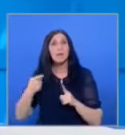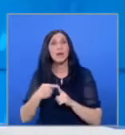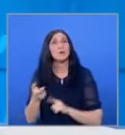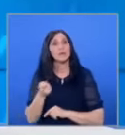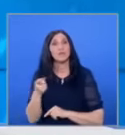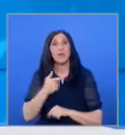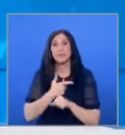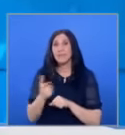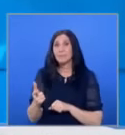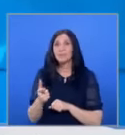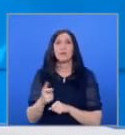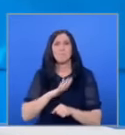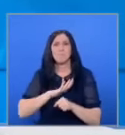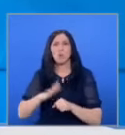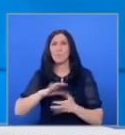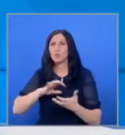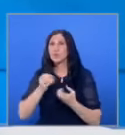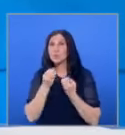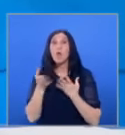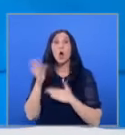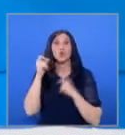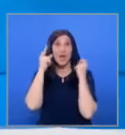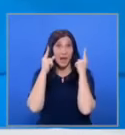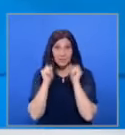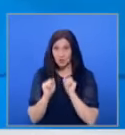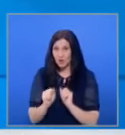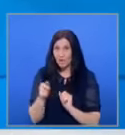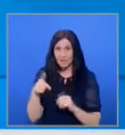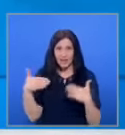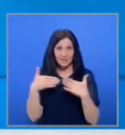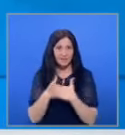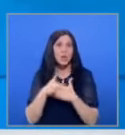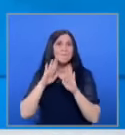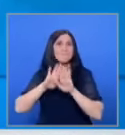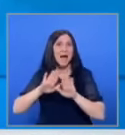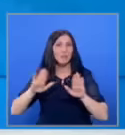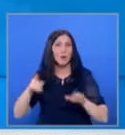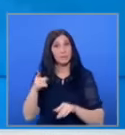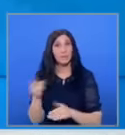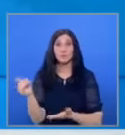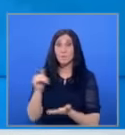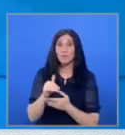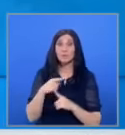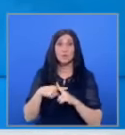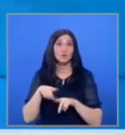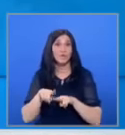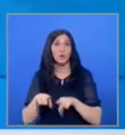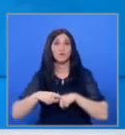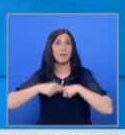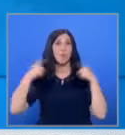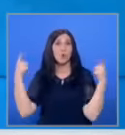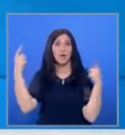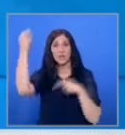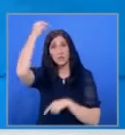И в тази седмица наситена с политически събития още реакции очакваме тази вечер в Панорама, където ще бъдат Христо Иванов от Демократична